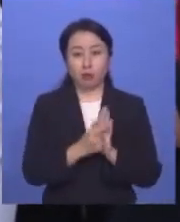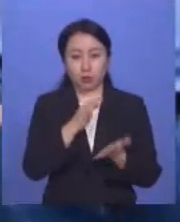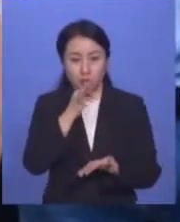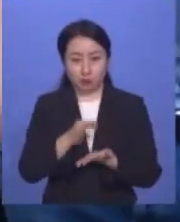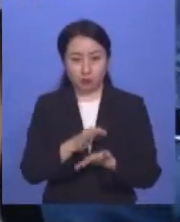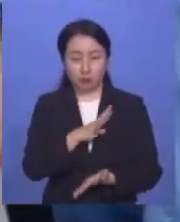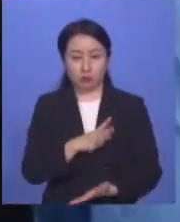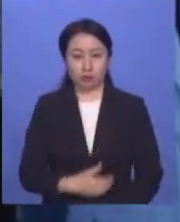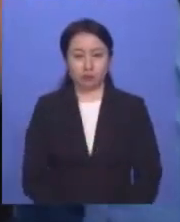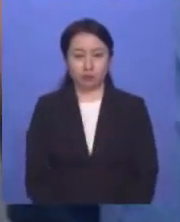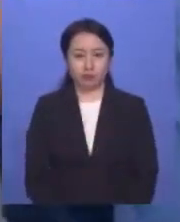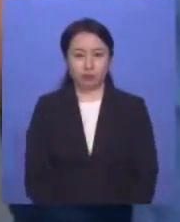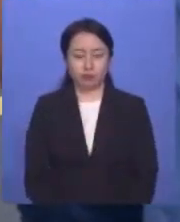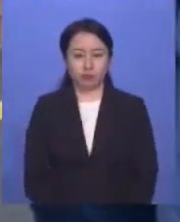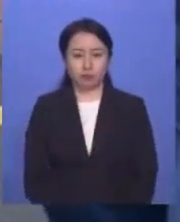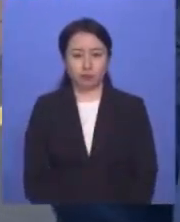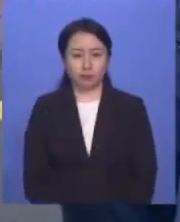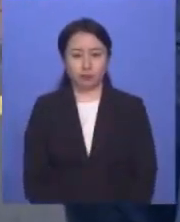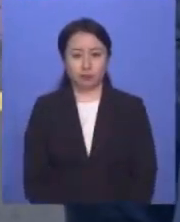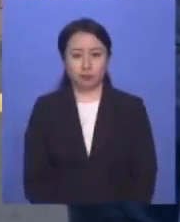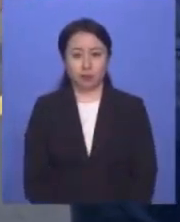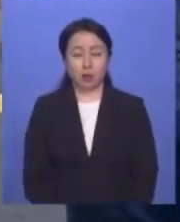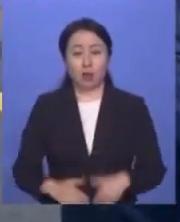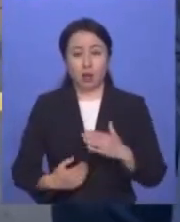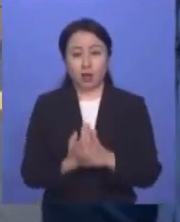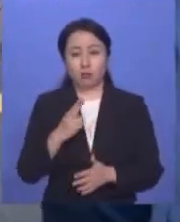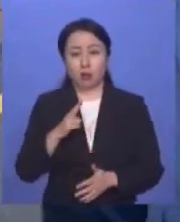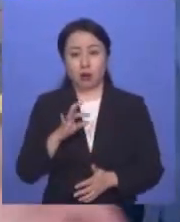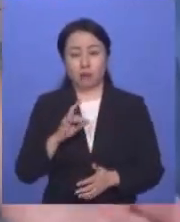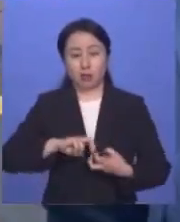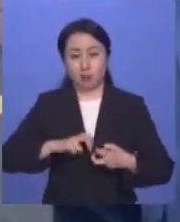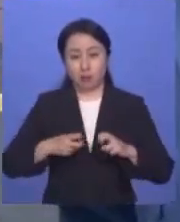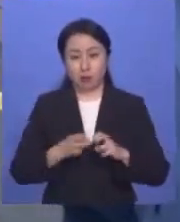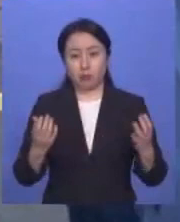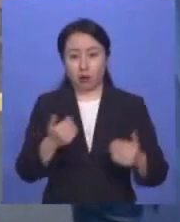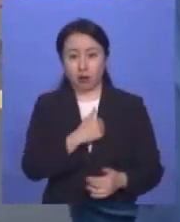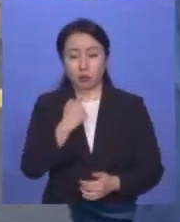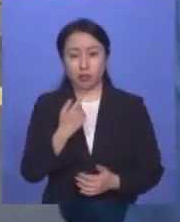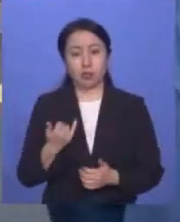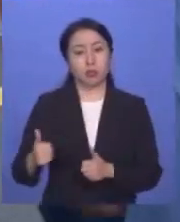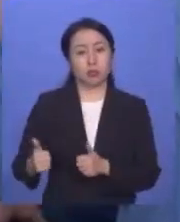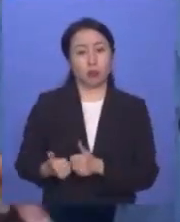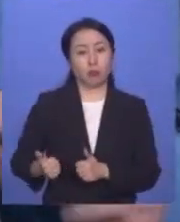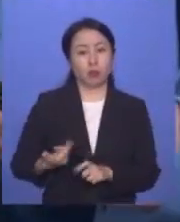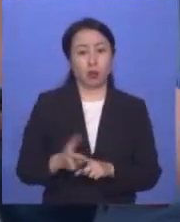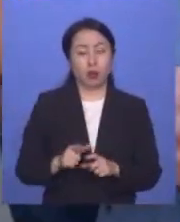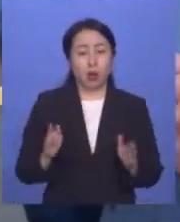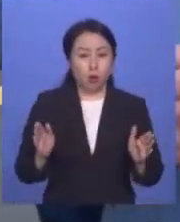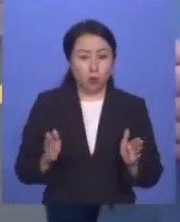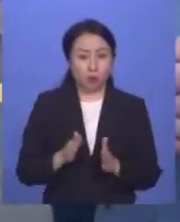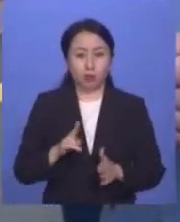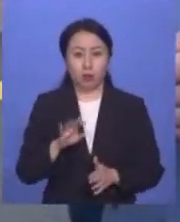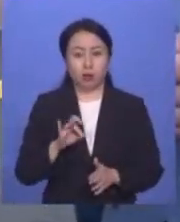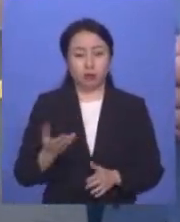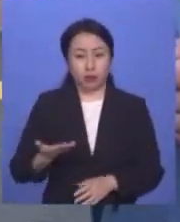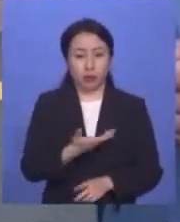берді. Ставка рефинансирования. Қайта қаржыландыру мәселесін білгім келеді. Қазір көршімізде ол әлдеқайда төмен екен білеміз.